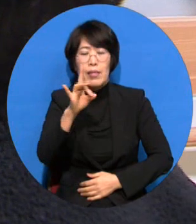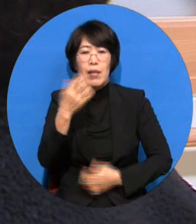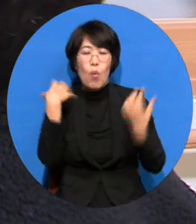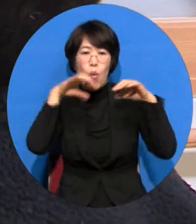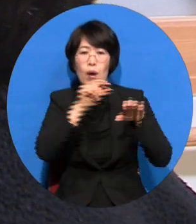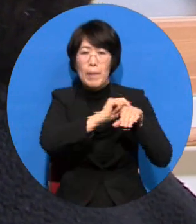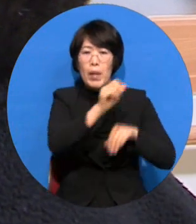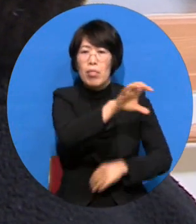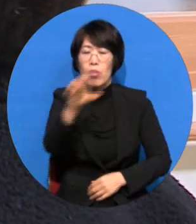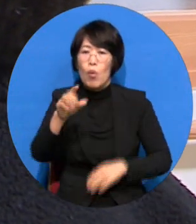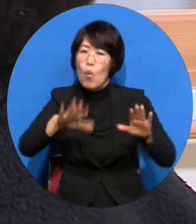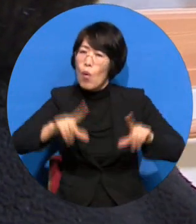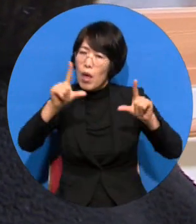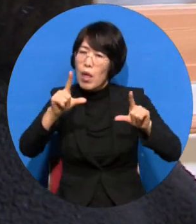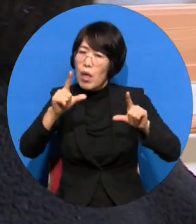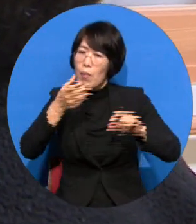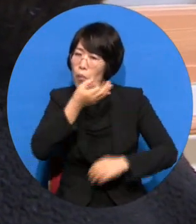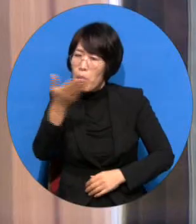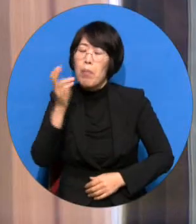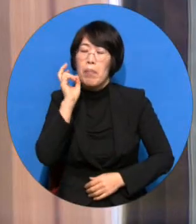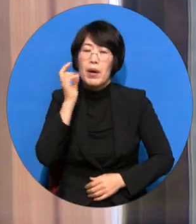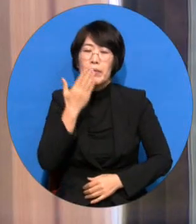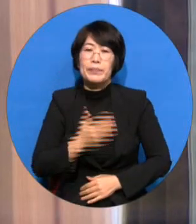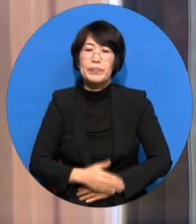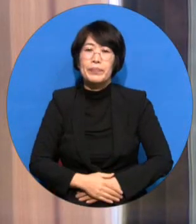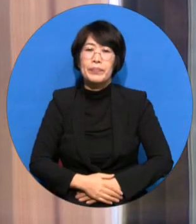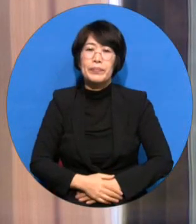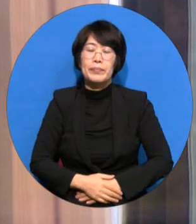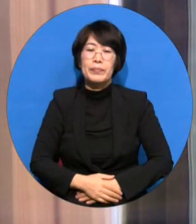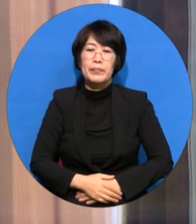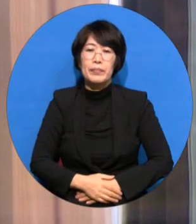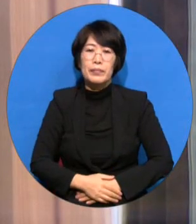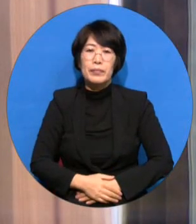이르면 올해 안에 대중에게 공개될 것으로 보입니다. MBC 뉴스 김한수입니다.